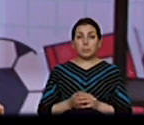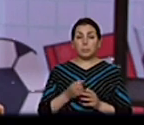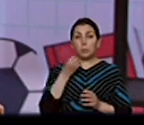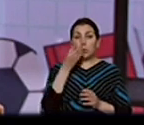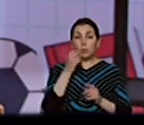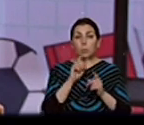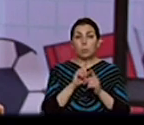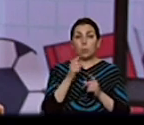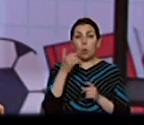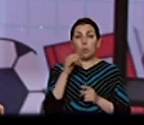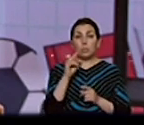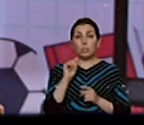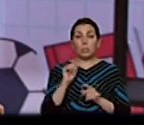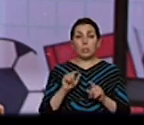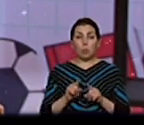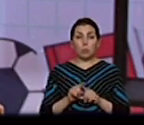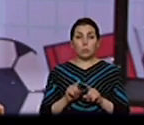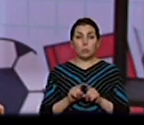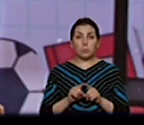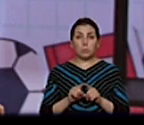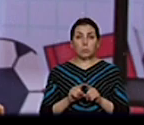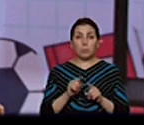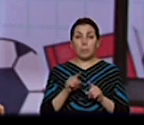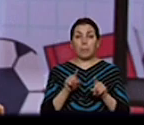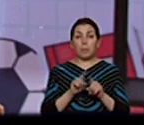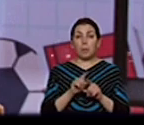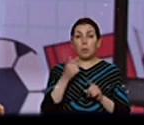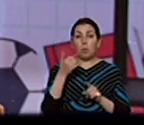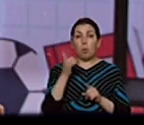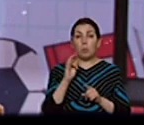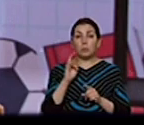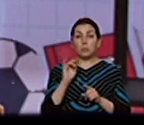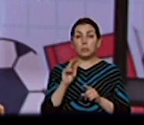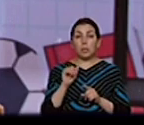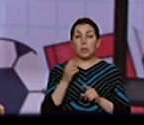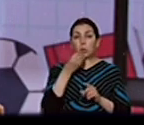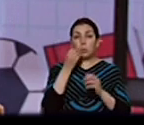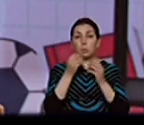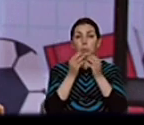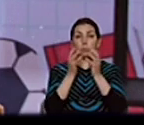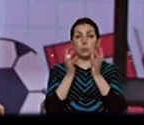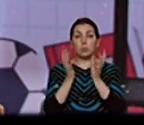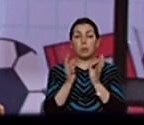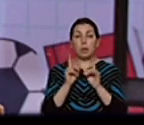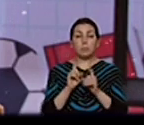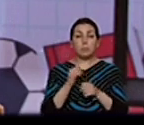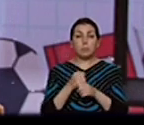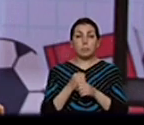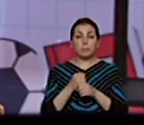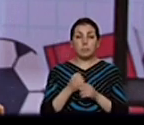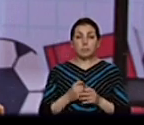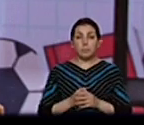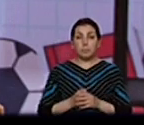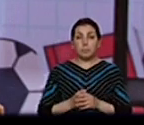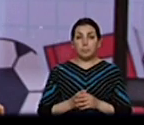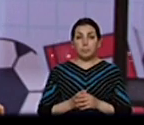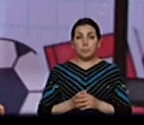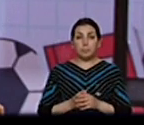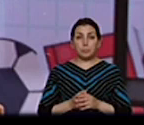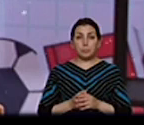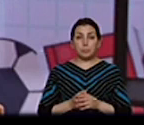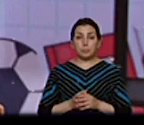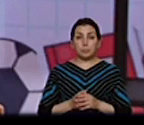o'xshab chiqyapti. Va mana shu g'unchalarni biz gul kabi ochiltiramiz. Keyingi bosqichda albatta. Mana,